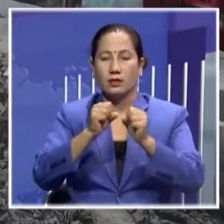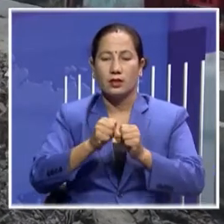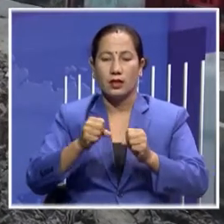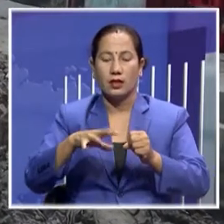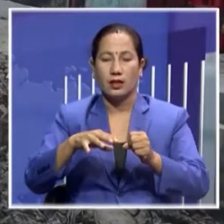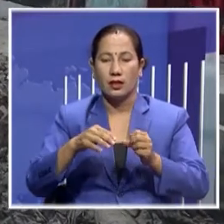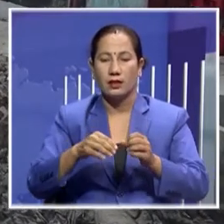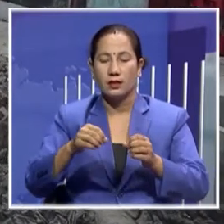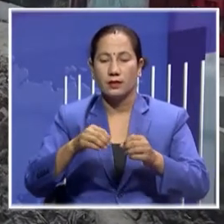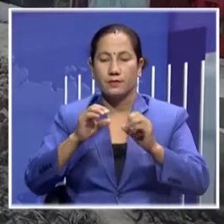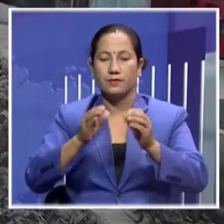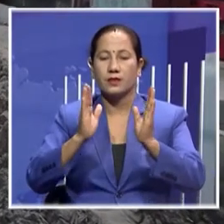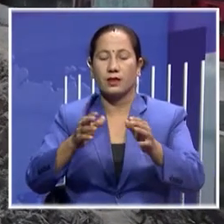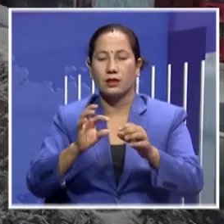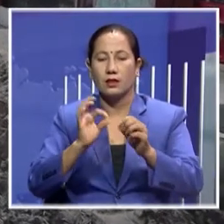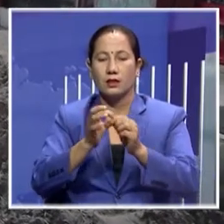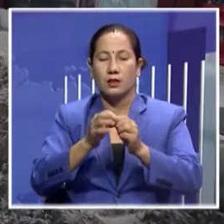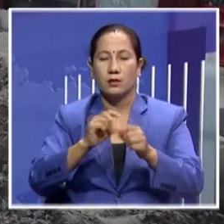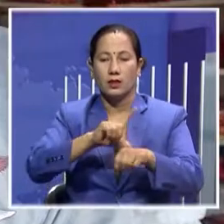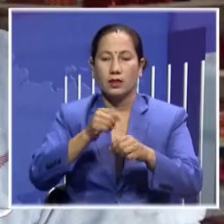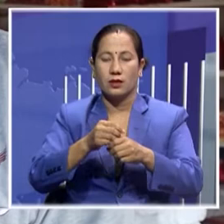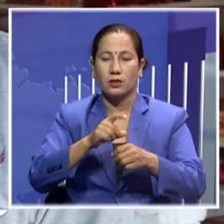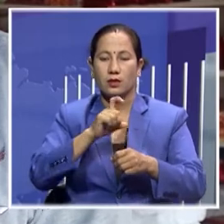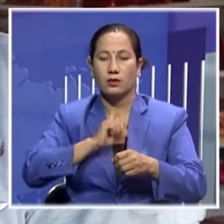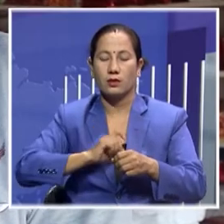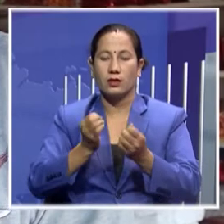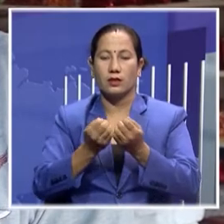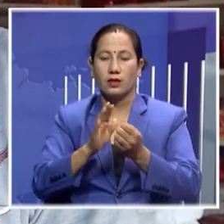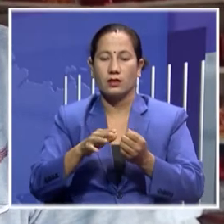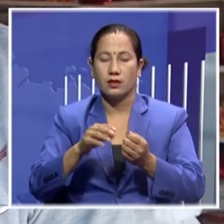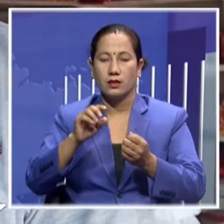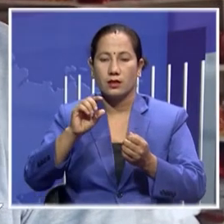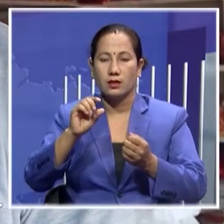निकायले सडक निर्माणमा ढिलाइ गरेको भन्दै गुनासो गरेका छन्।